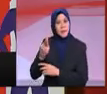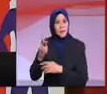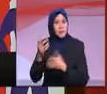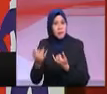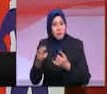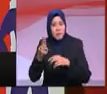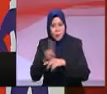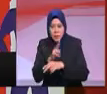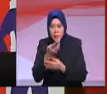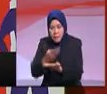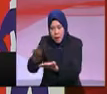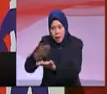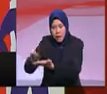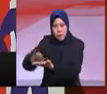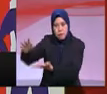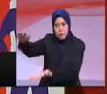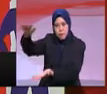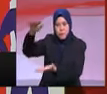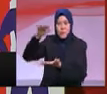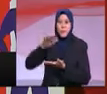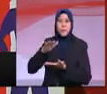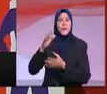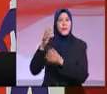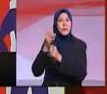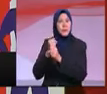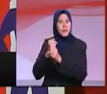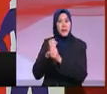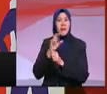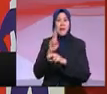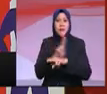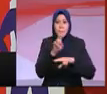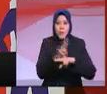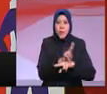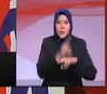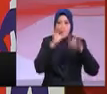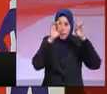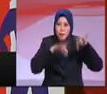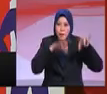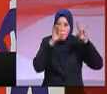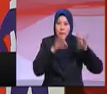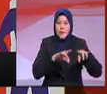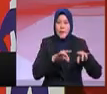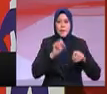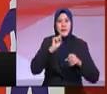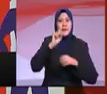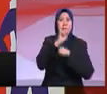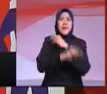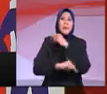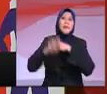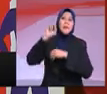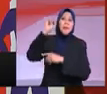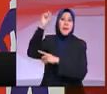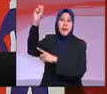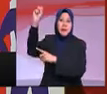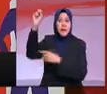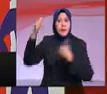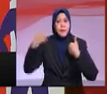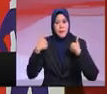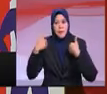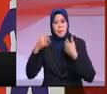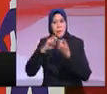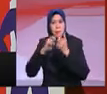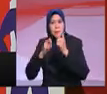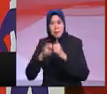telah beli dan perolehi dan juga kita mengguna pakai di negeri Sabah contohnya. Bila ada isu